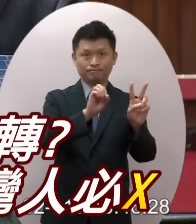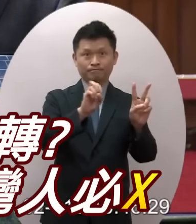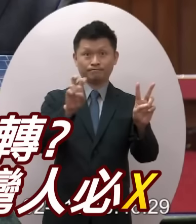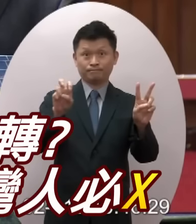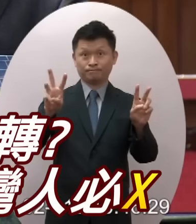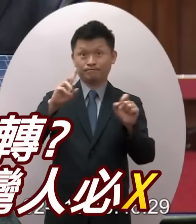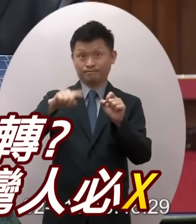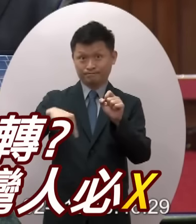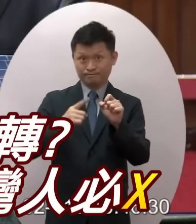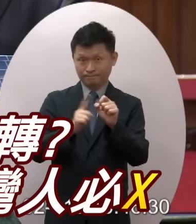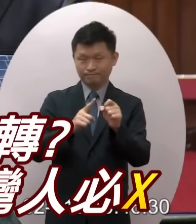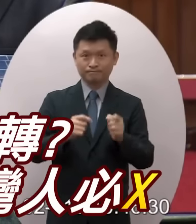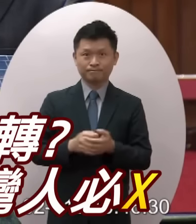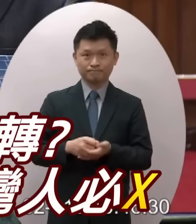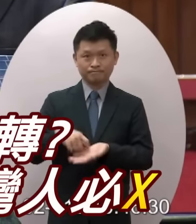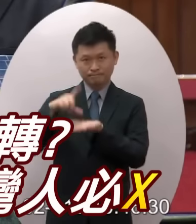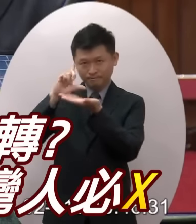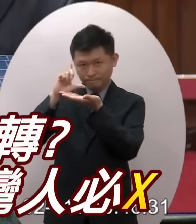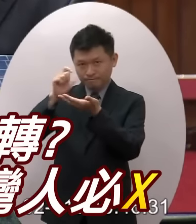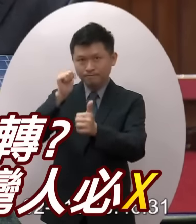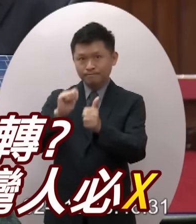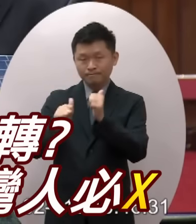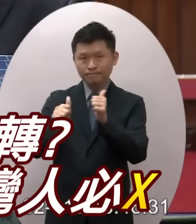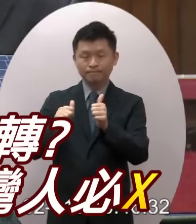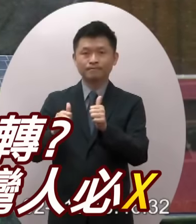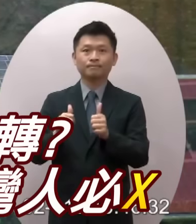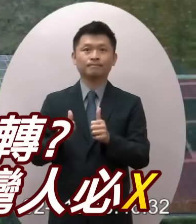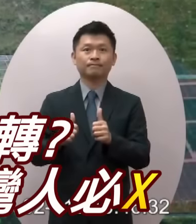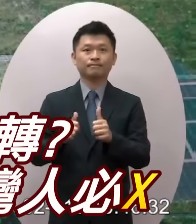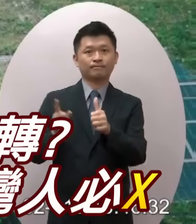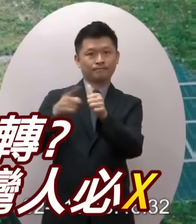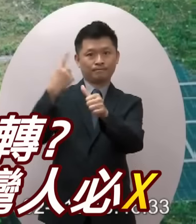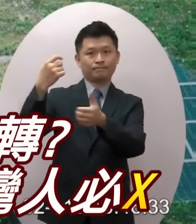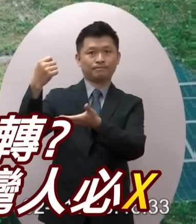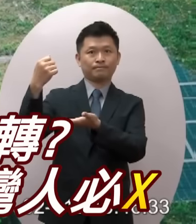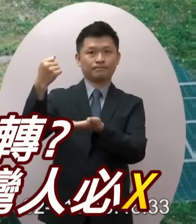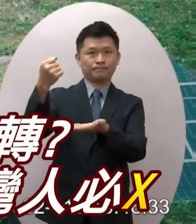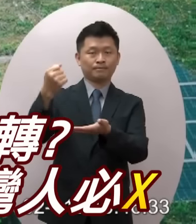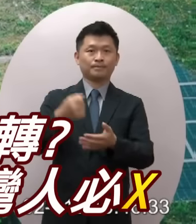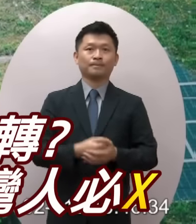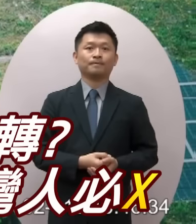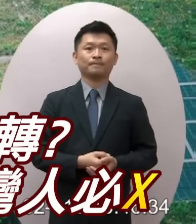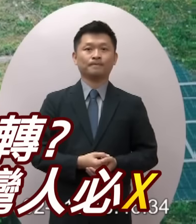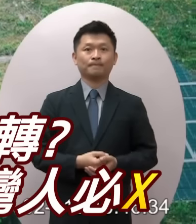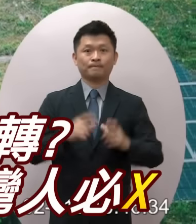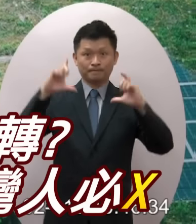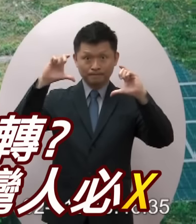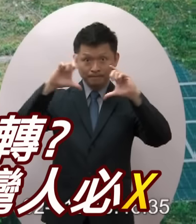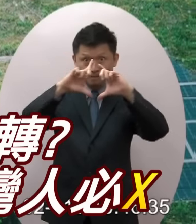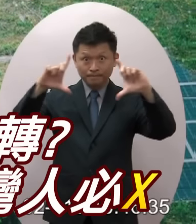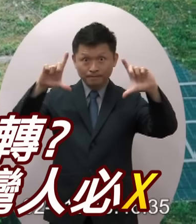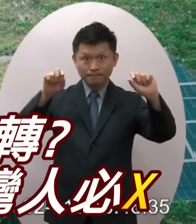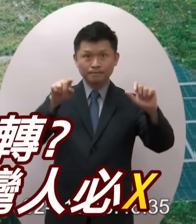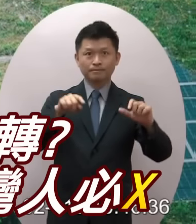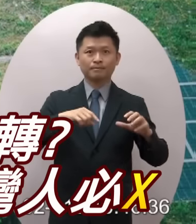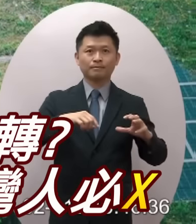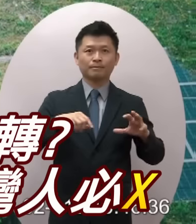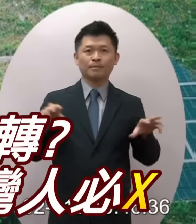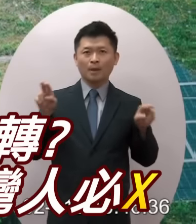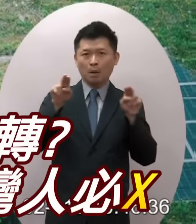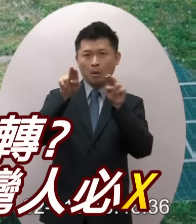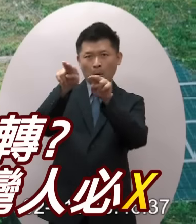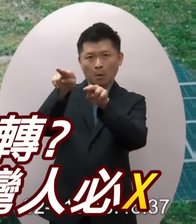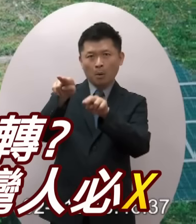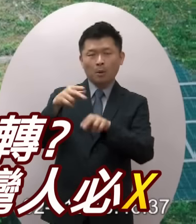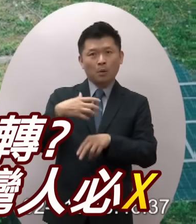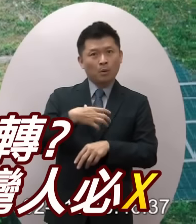2023年。摄影比赛地方组的冠军呐、啊，这张相片全世界大家看到足恐